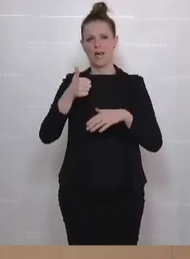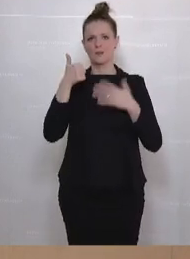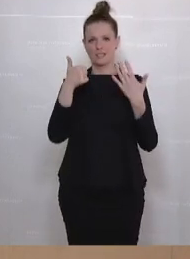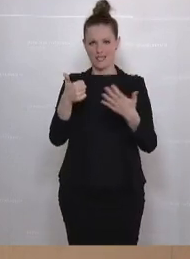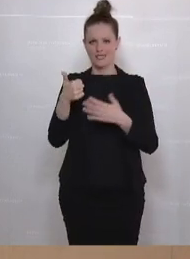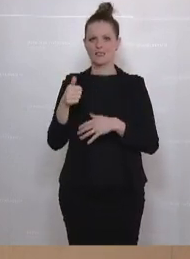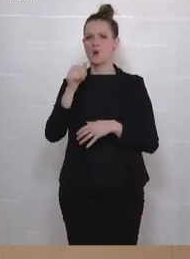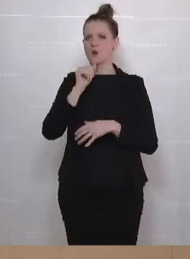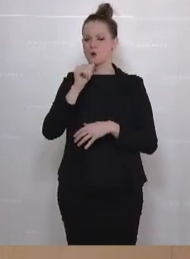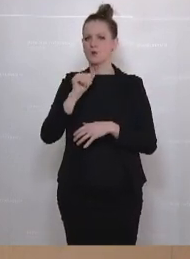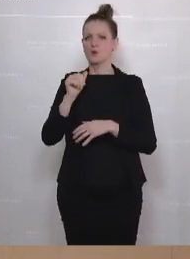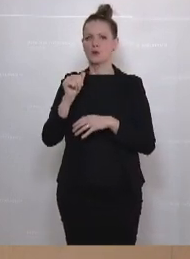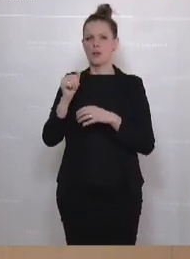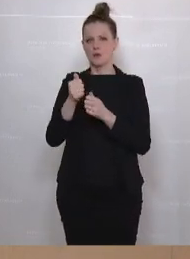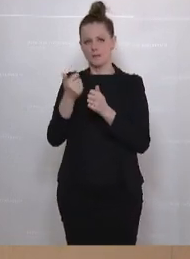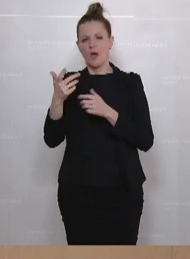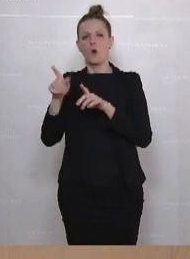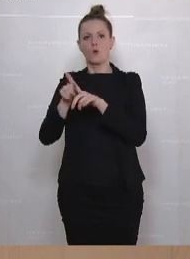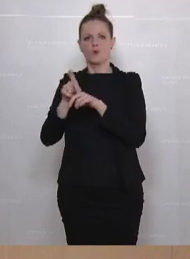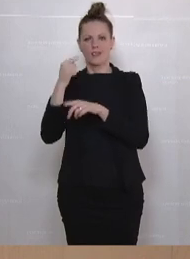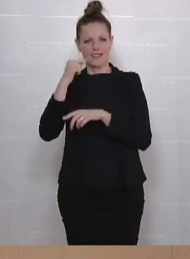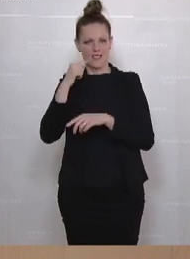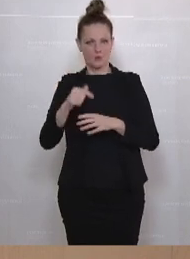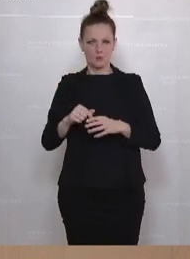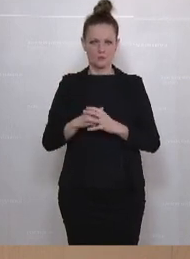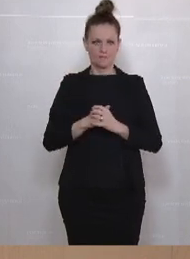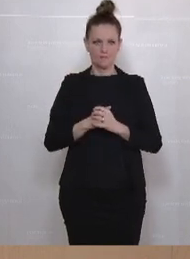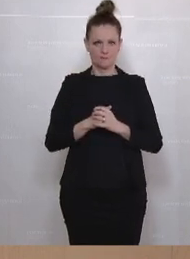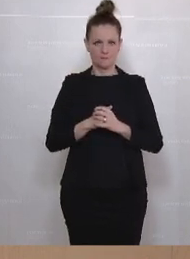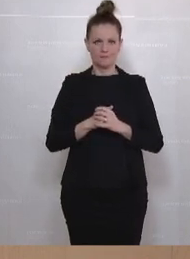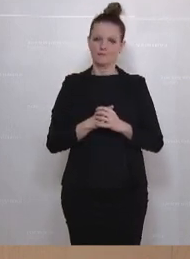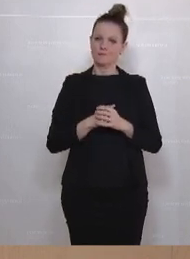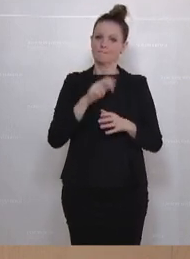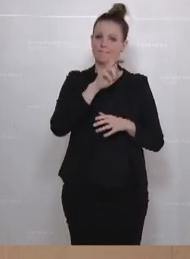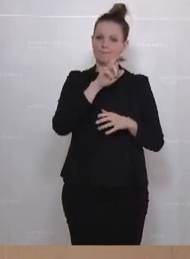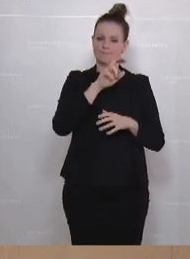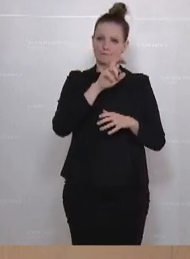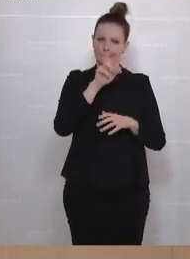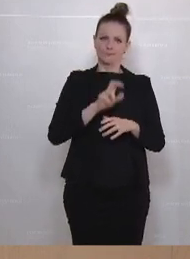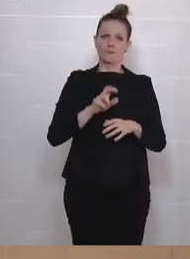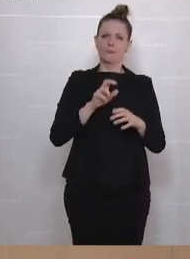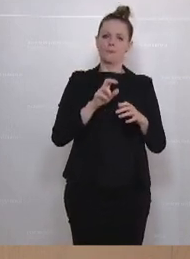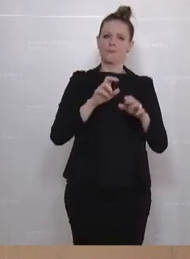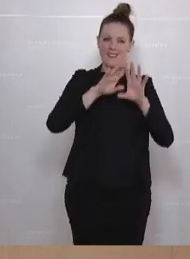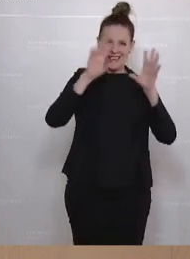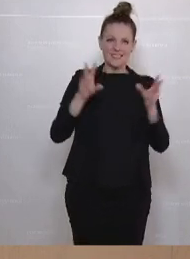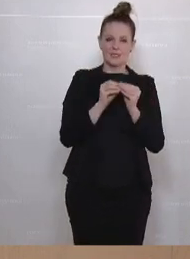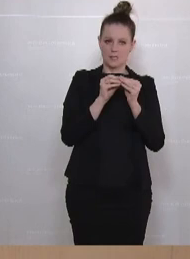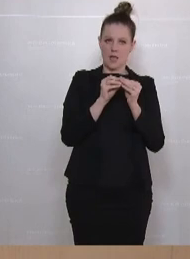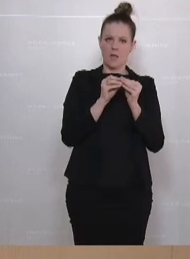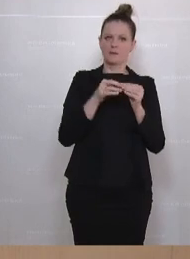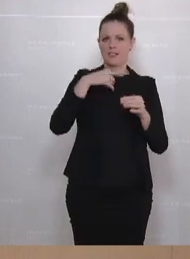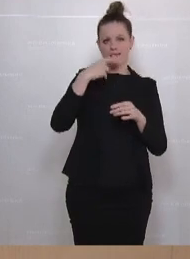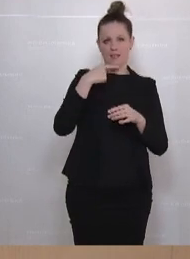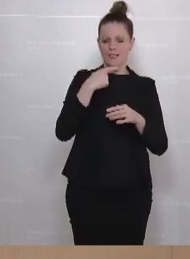45, NEO 36. Gemäß § 57 Absatz 7 der Geschäftsordnung beträgt die Redezeit für die